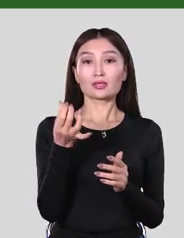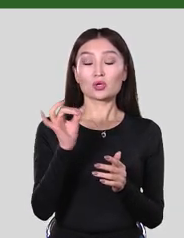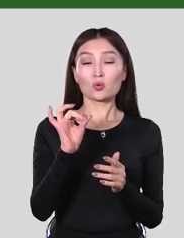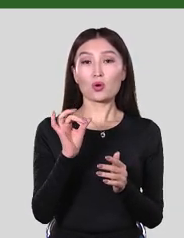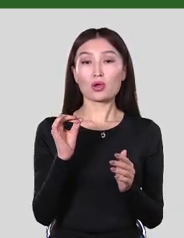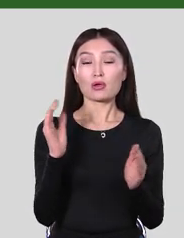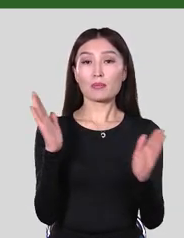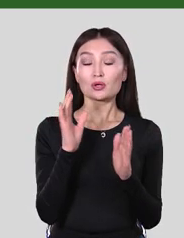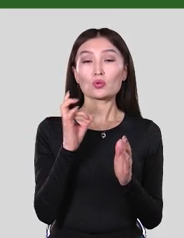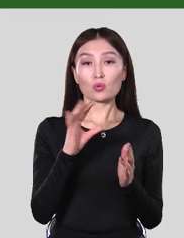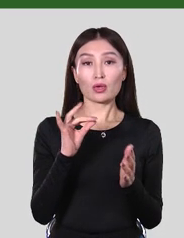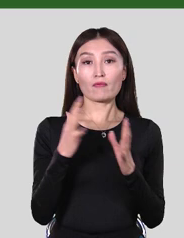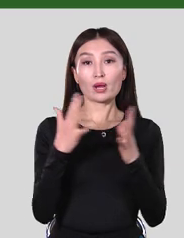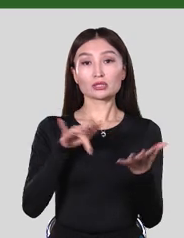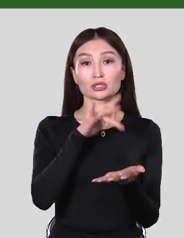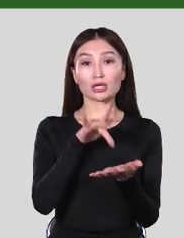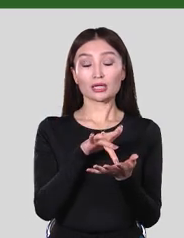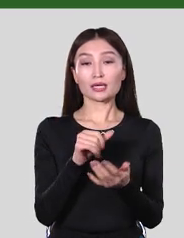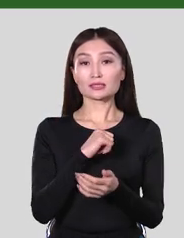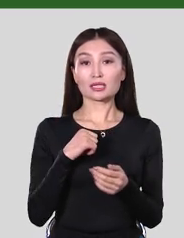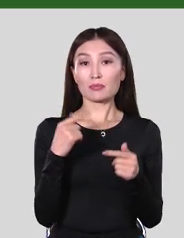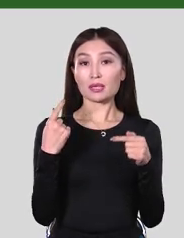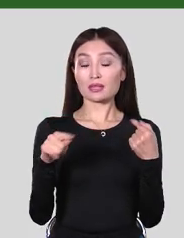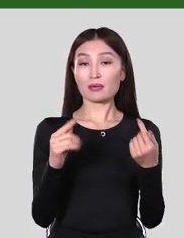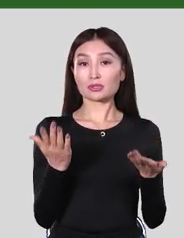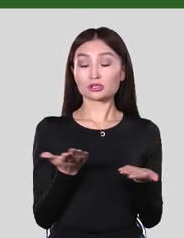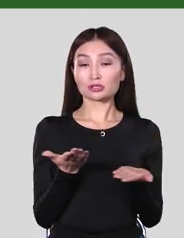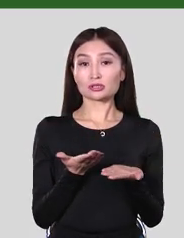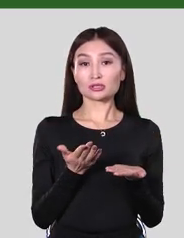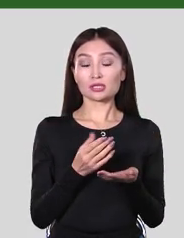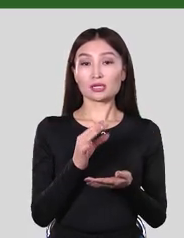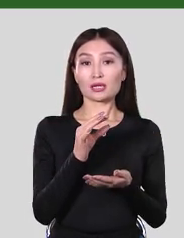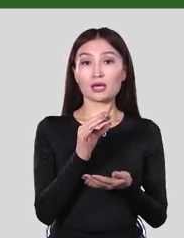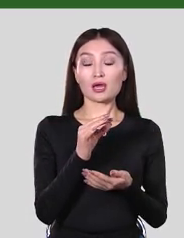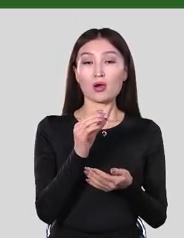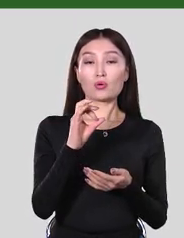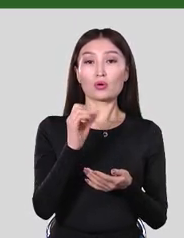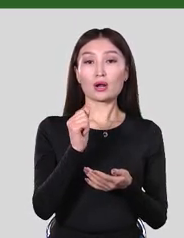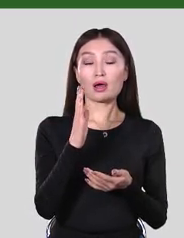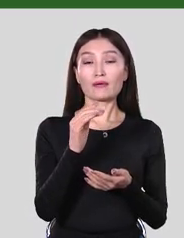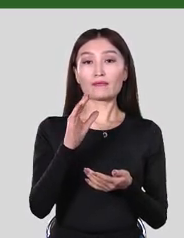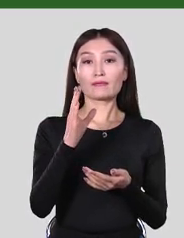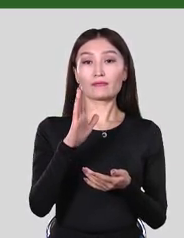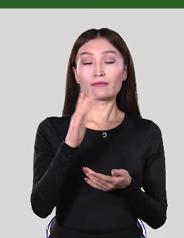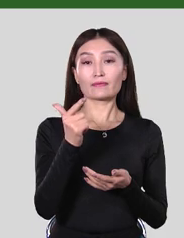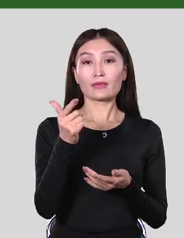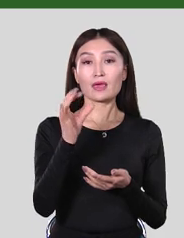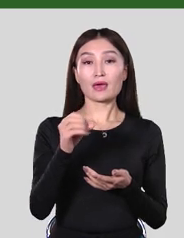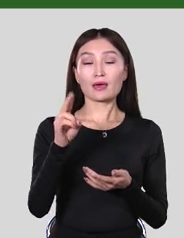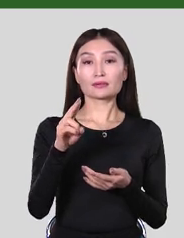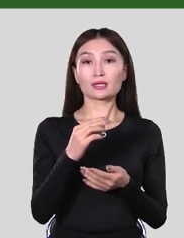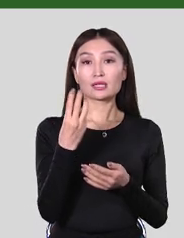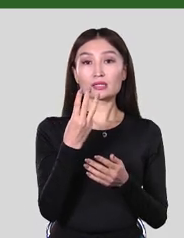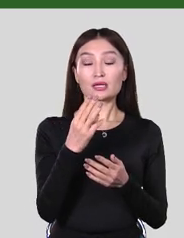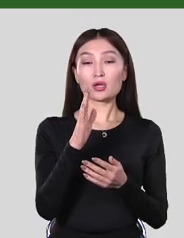больших городах. Пожалуй, самый необычный обитатель – муравьед. Всего в Южной Америке обитает